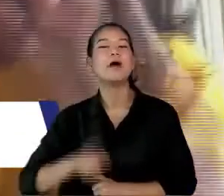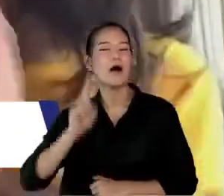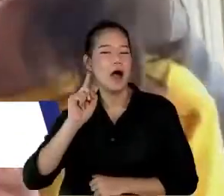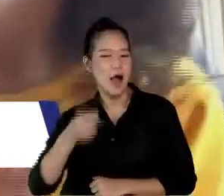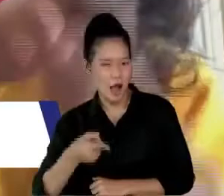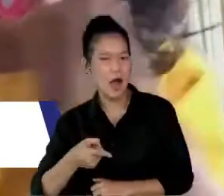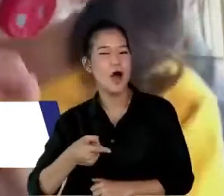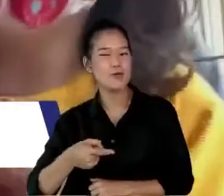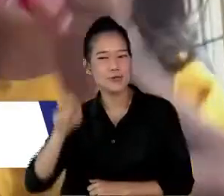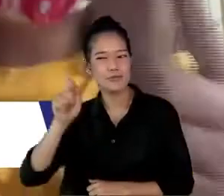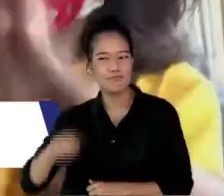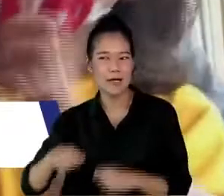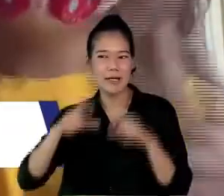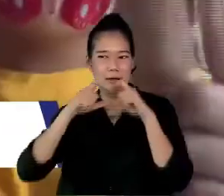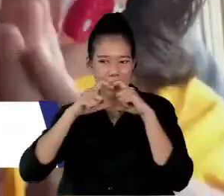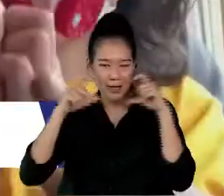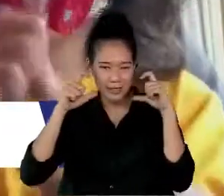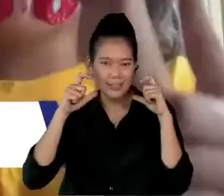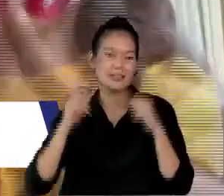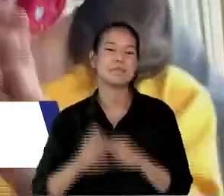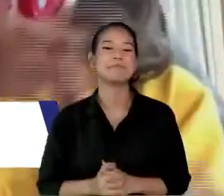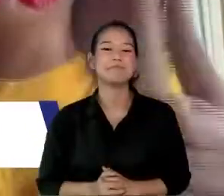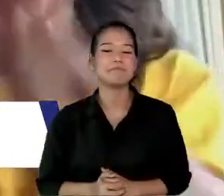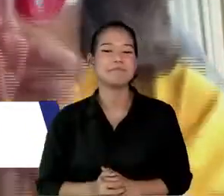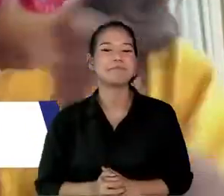Wajib pakai maskernya.